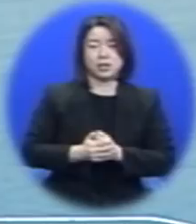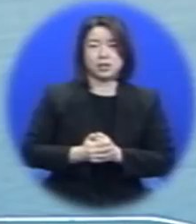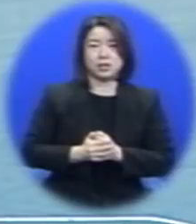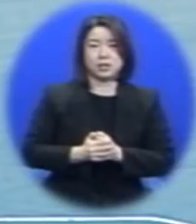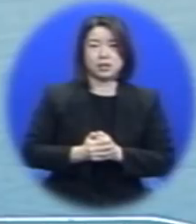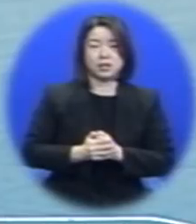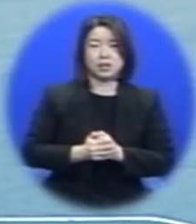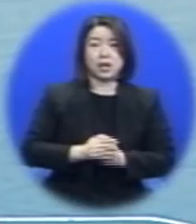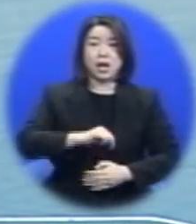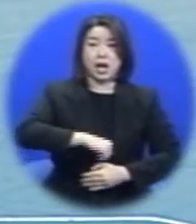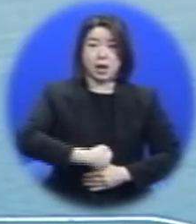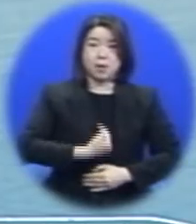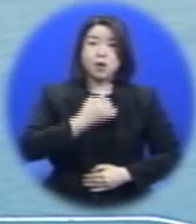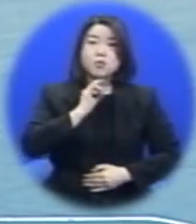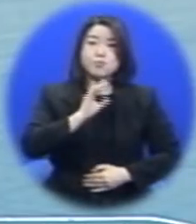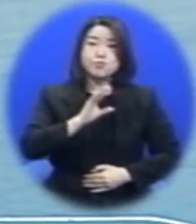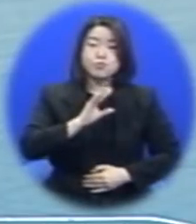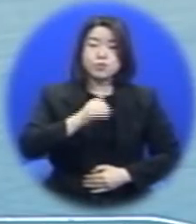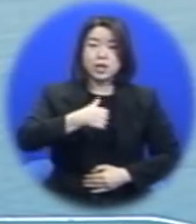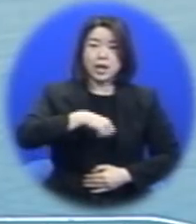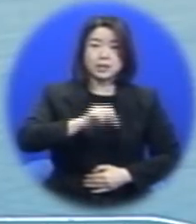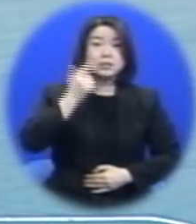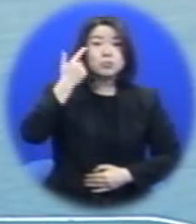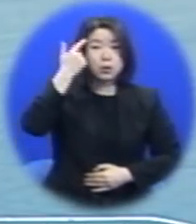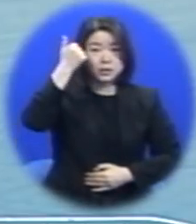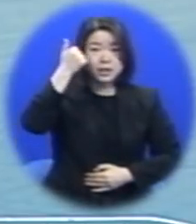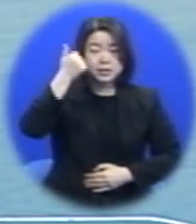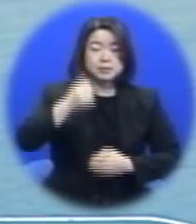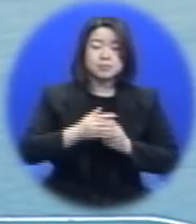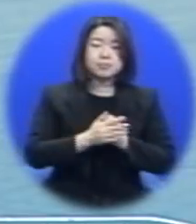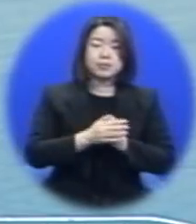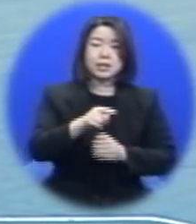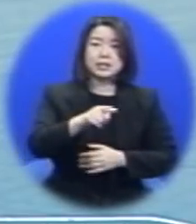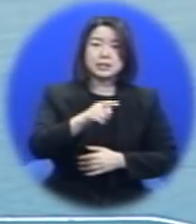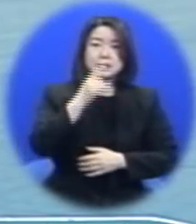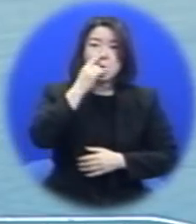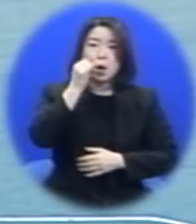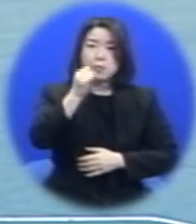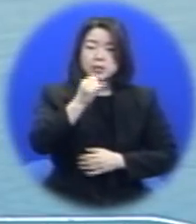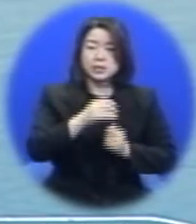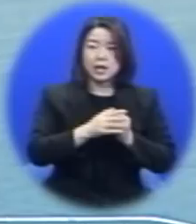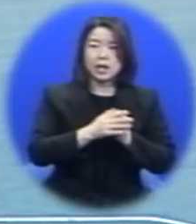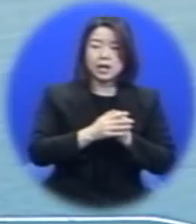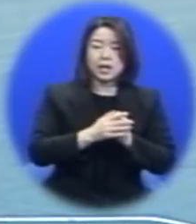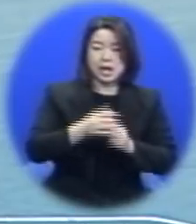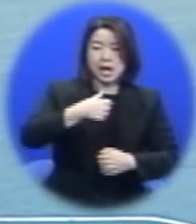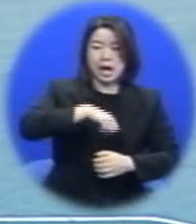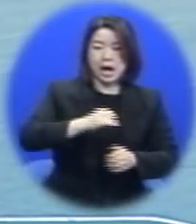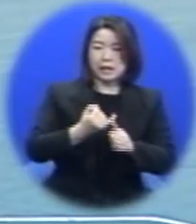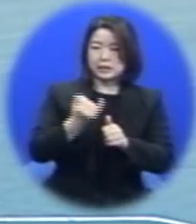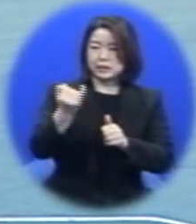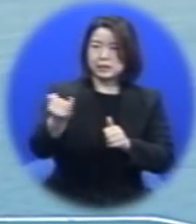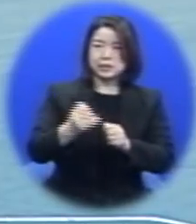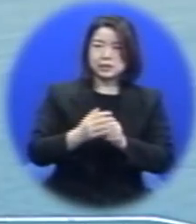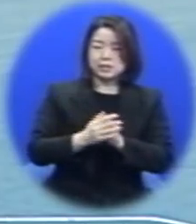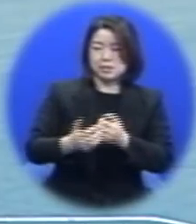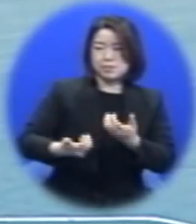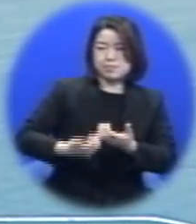때문이었어요. 외아들이신데 목사님이 그 시어머니가 며느리를 연적으로